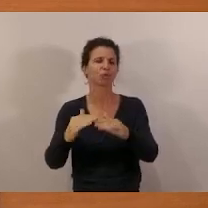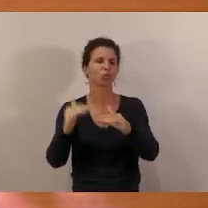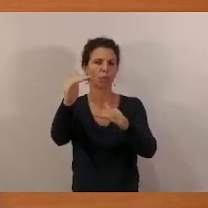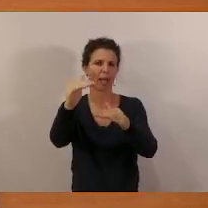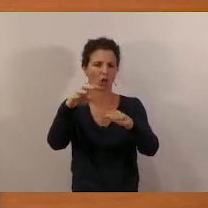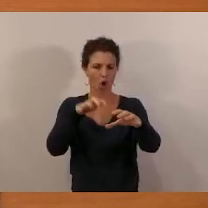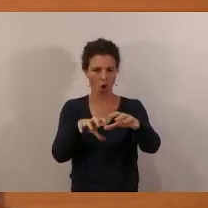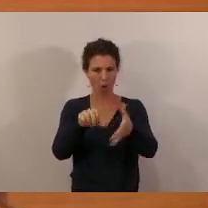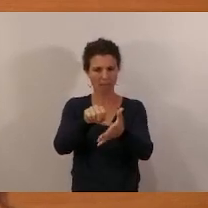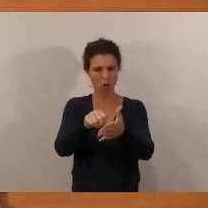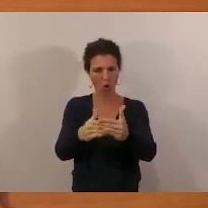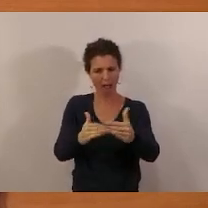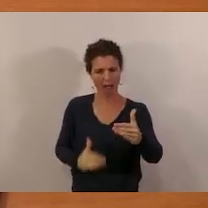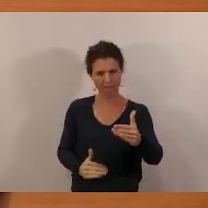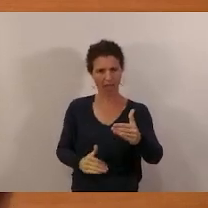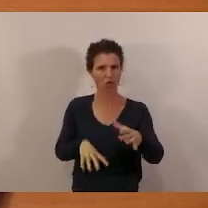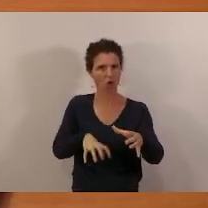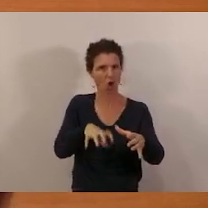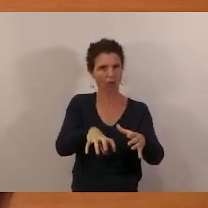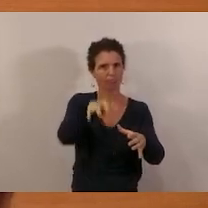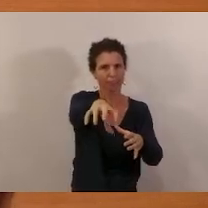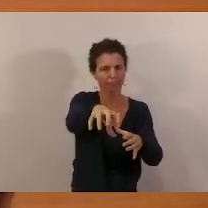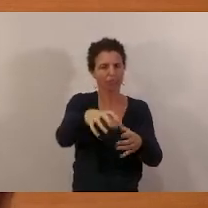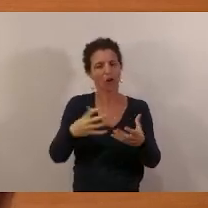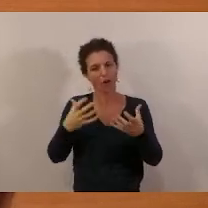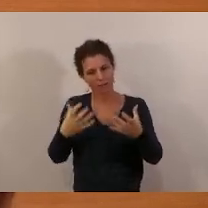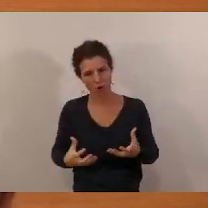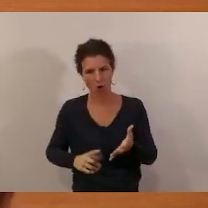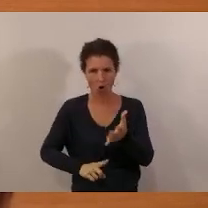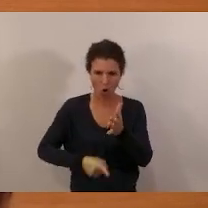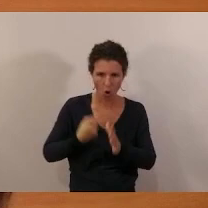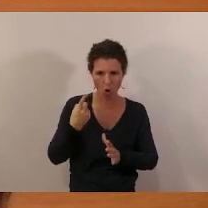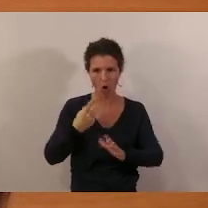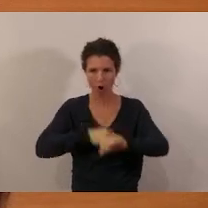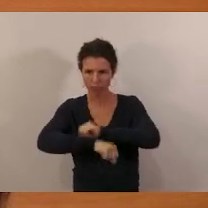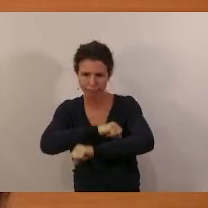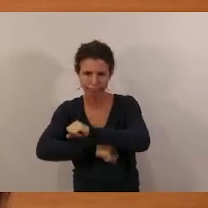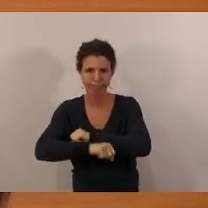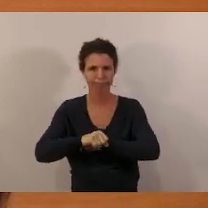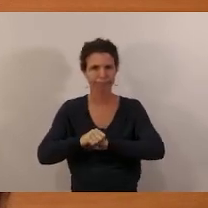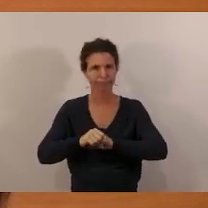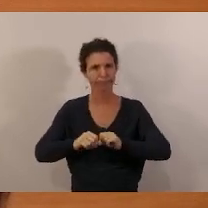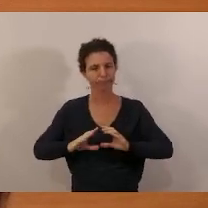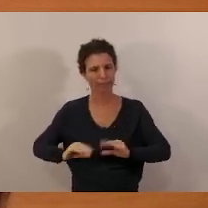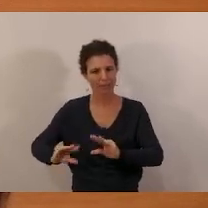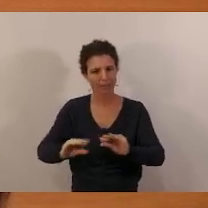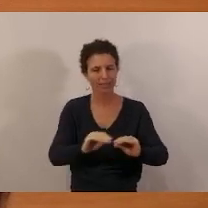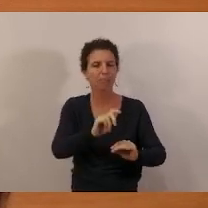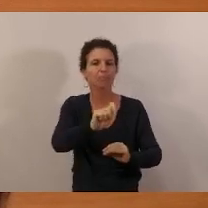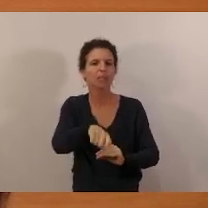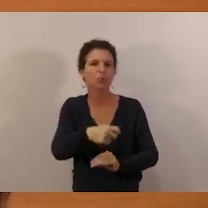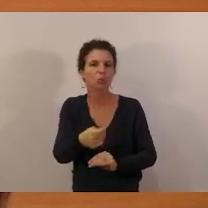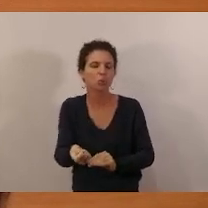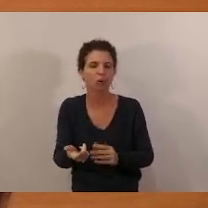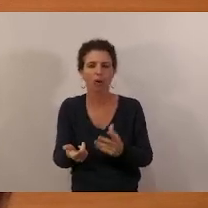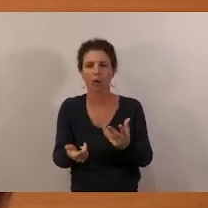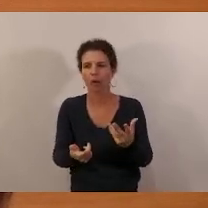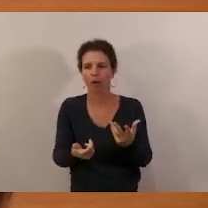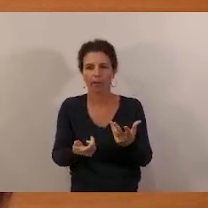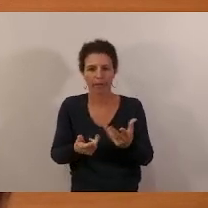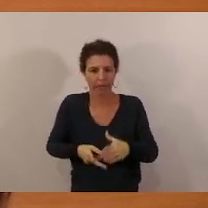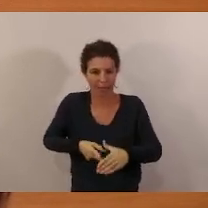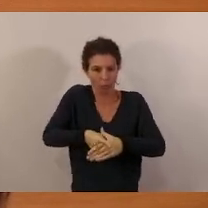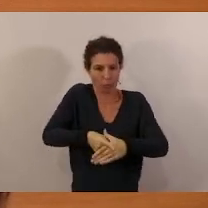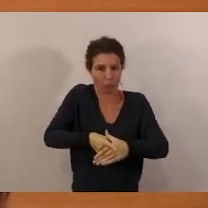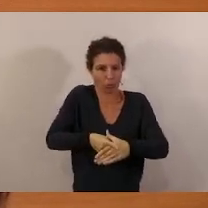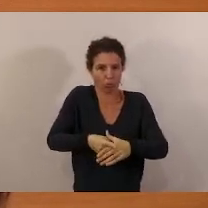va restructurer l'ensemble de cet espace et dans un premier temps, évidemment, on ne peut pas